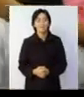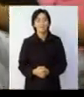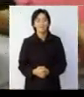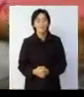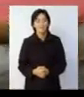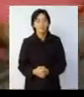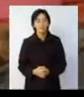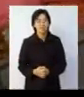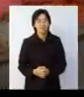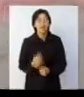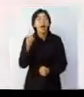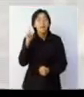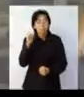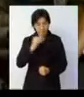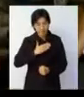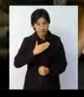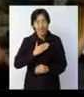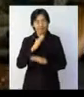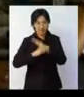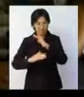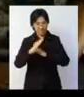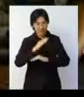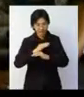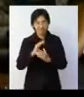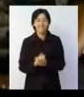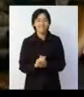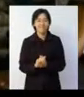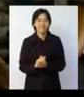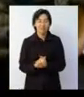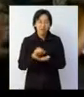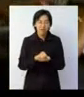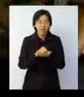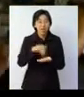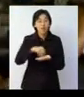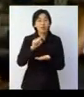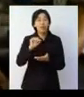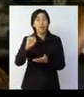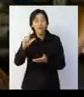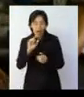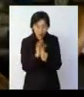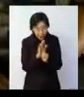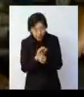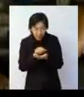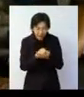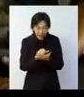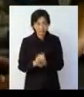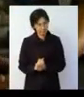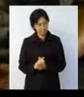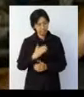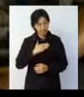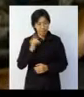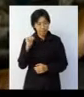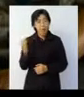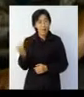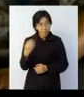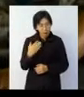ก็พอดีว่าแม่ก็เป็นคนพิการเหมือนกันแม่ก็ได้รับบริการจากทางศูนย์คนพิการเหมือนกันก็เล